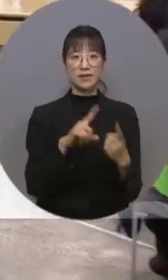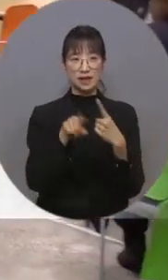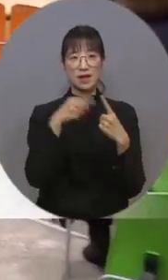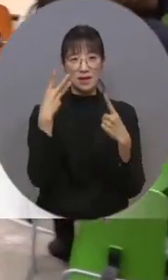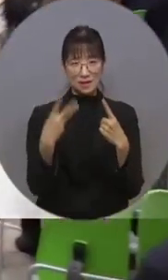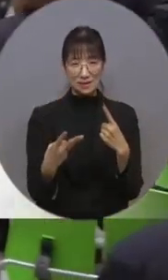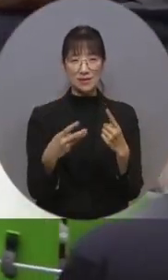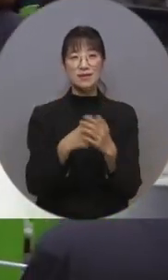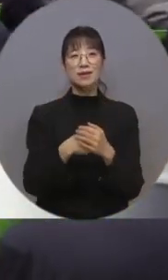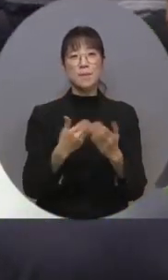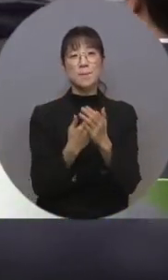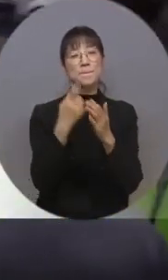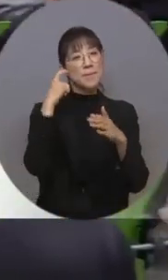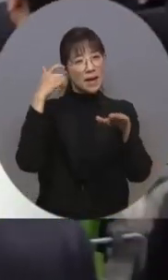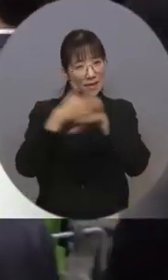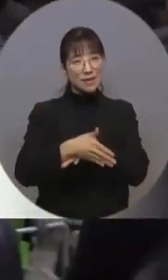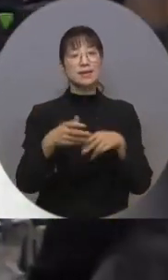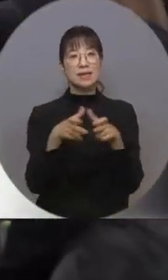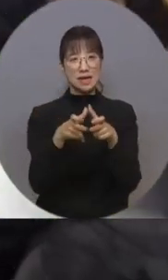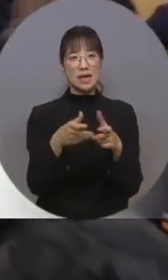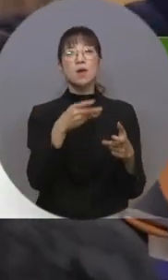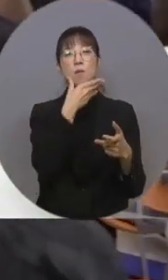서울시립 발달장애인복지관에서